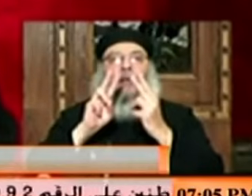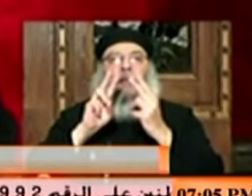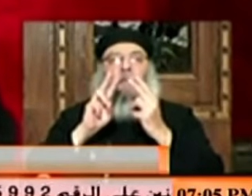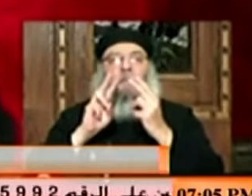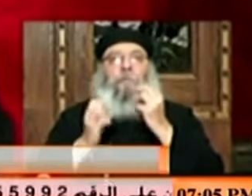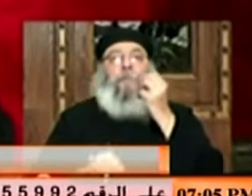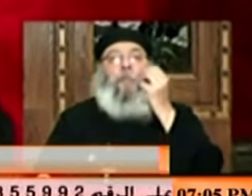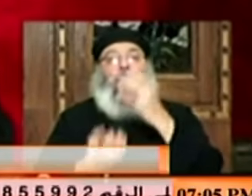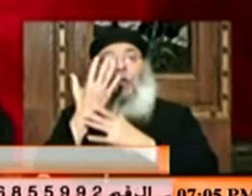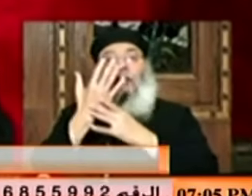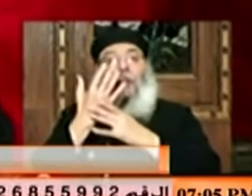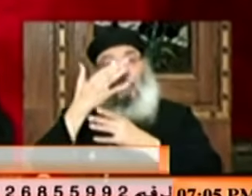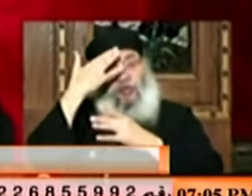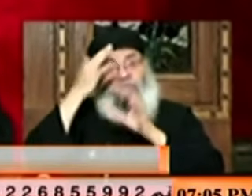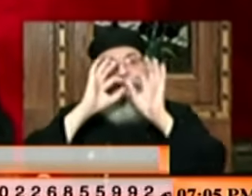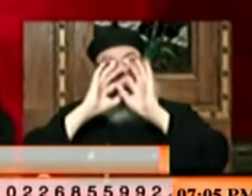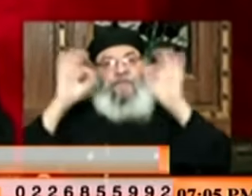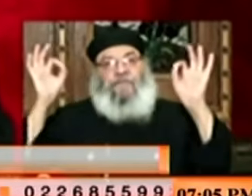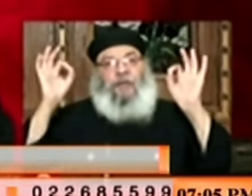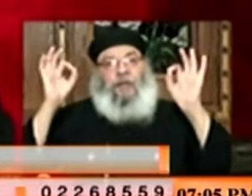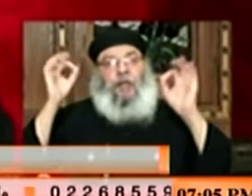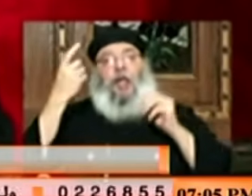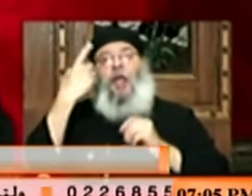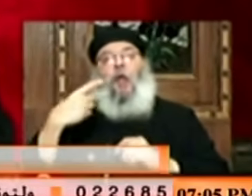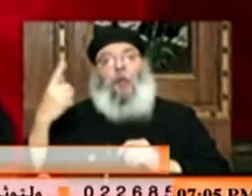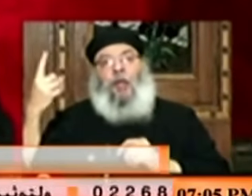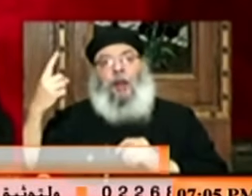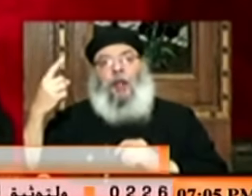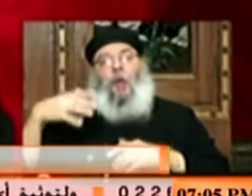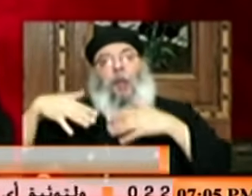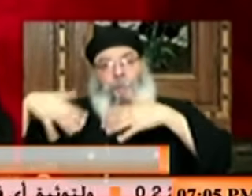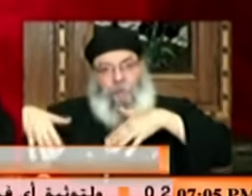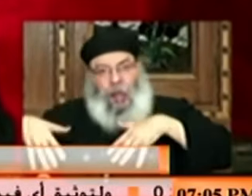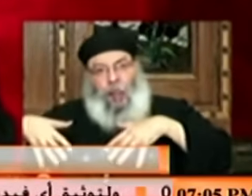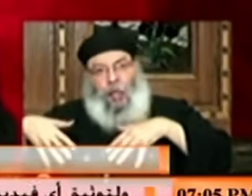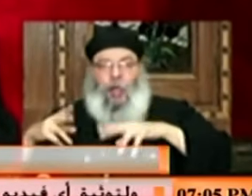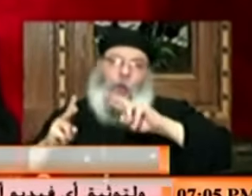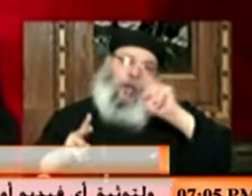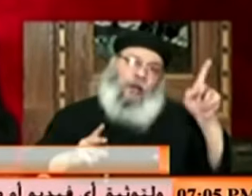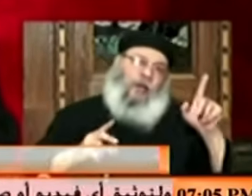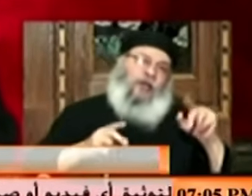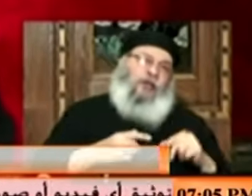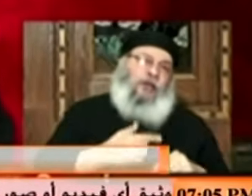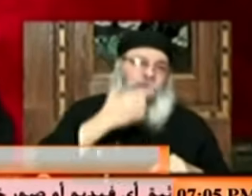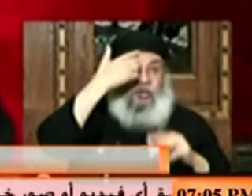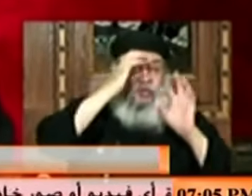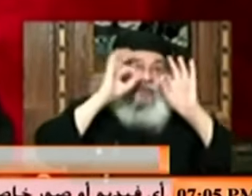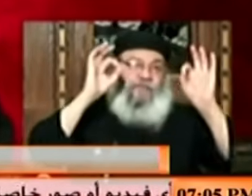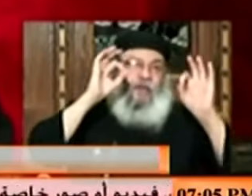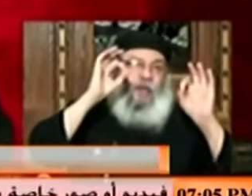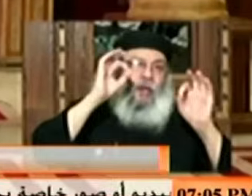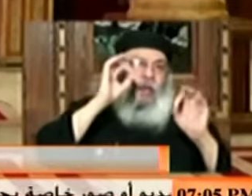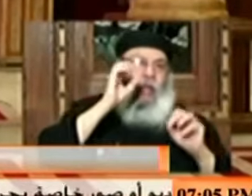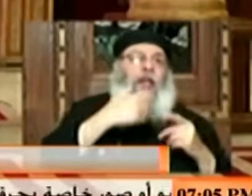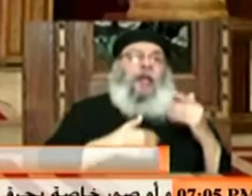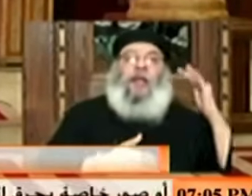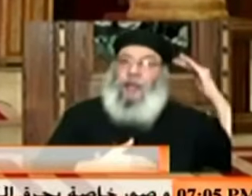المعجزتين شفاء الوحيد او المخلع وشفاء المراه